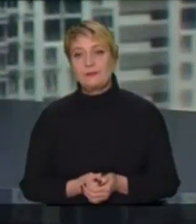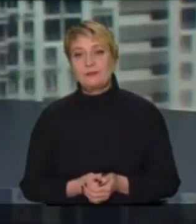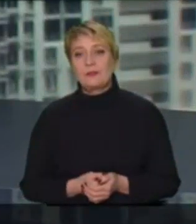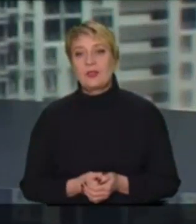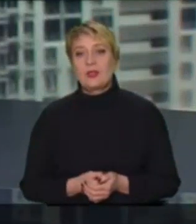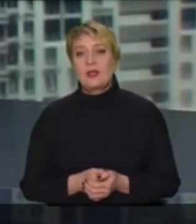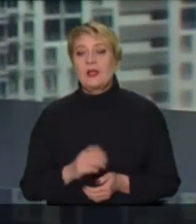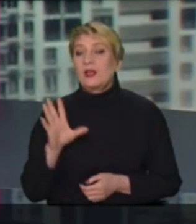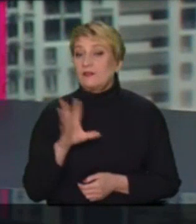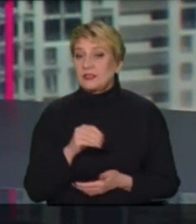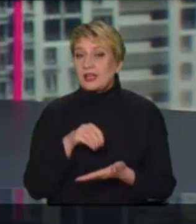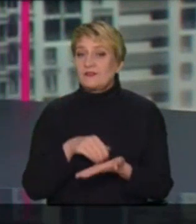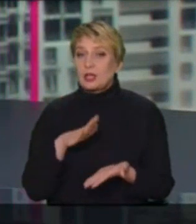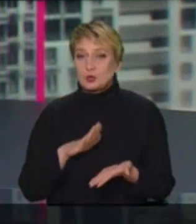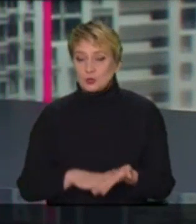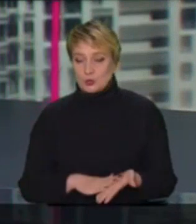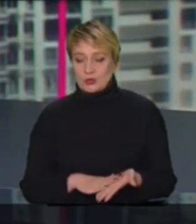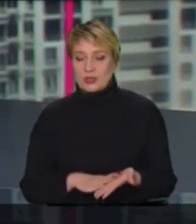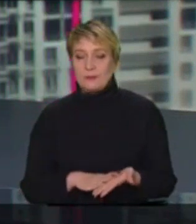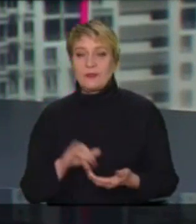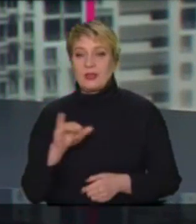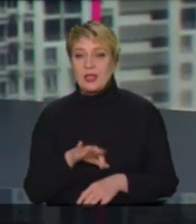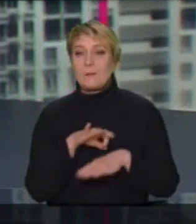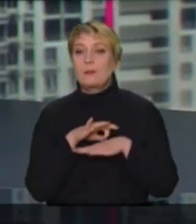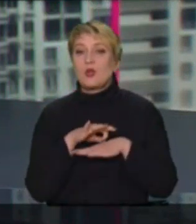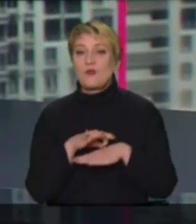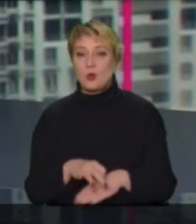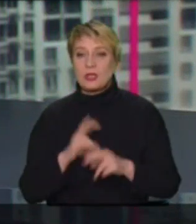фіксується, і вже от проводять розслідування.